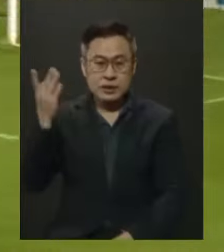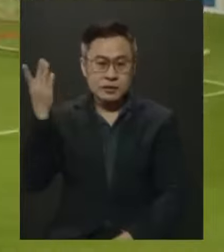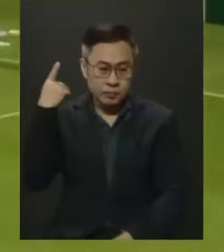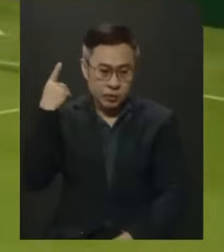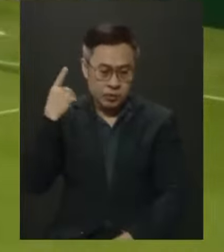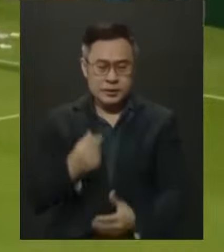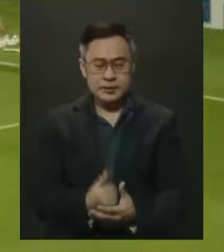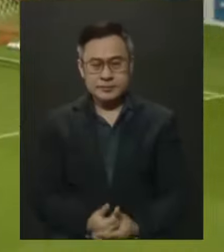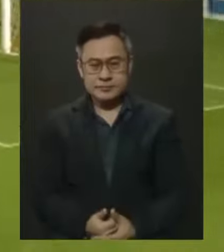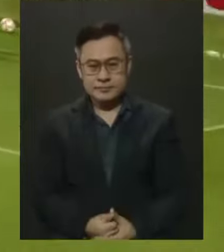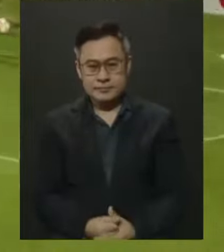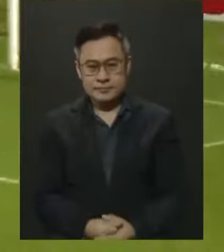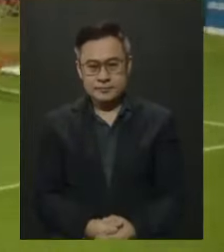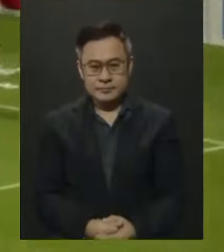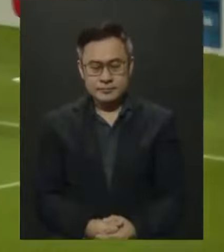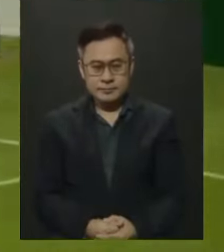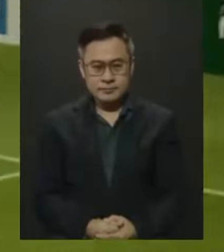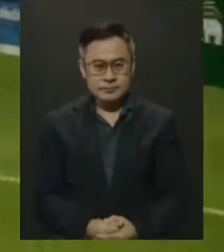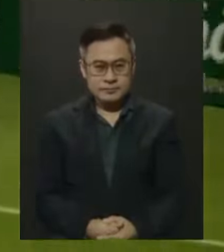ำหรับคู่นี้นะคะ